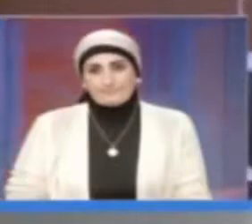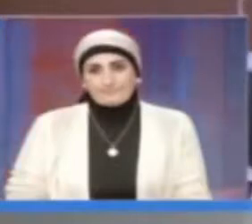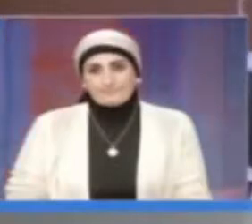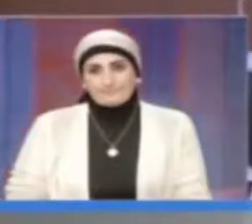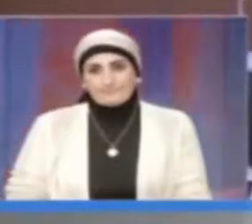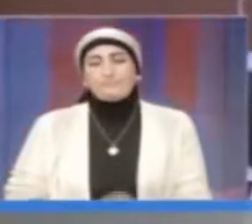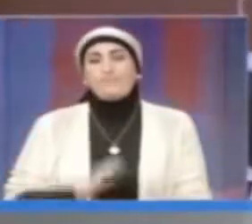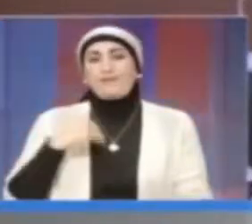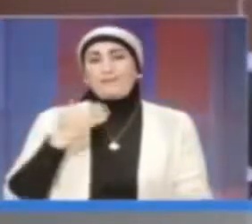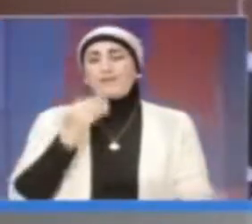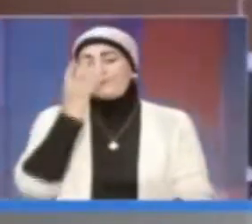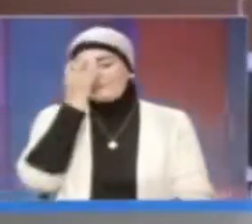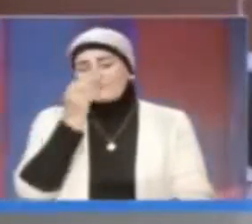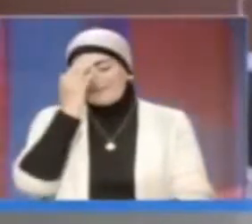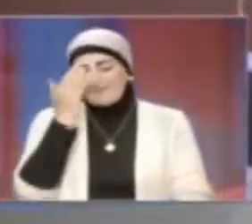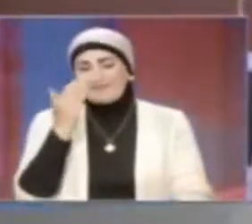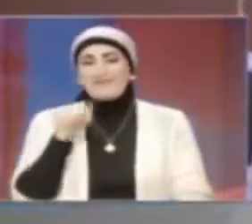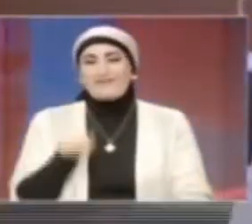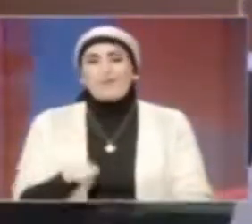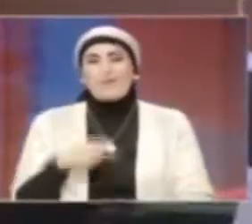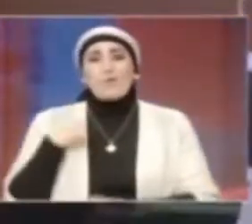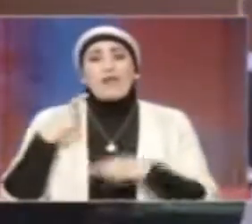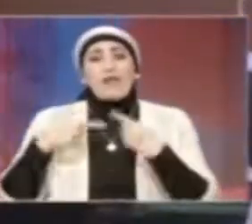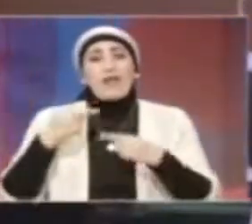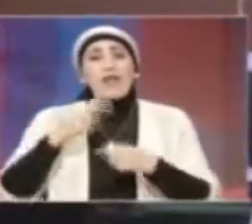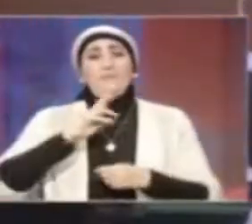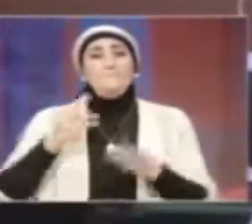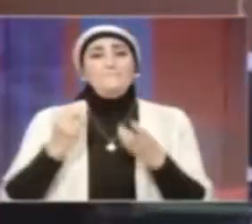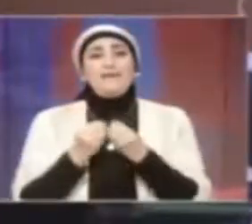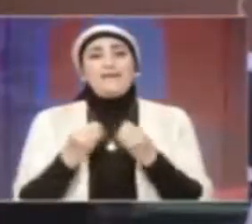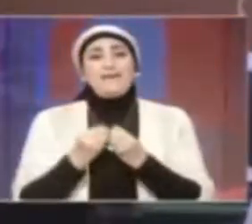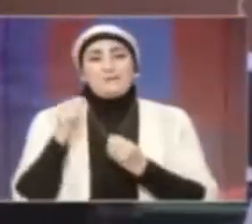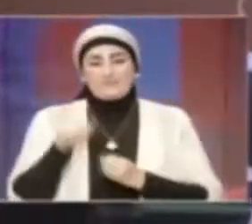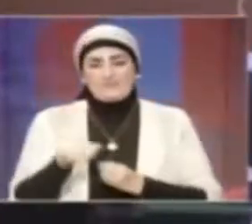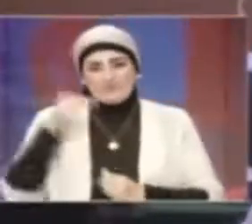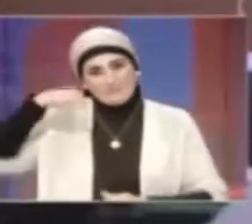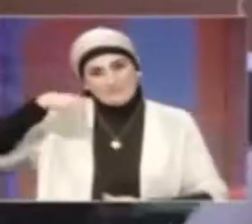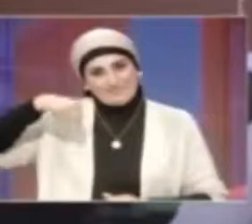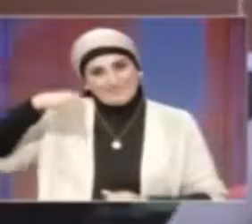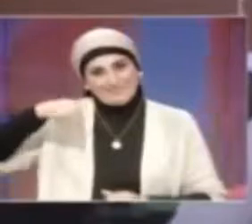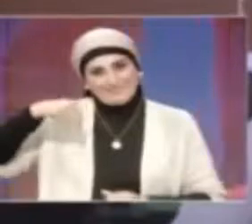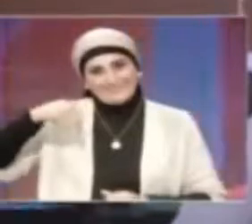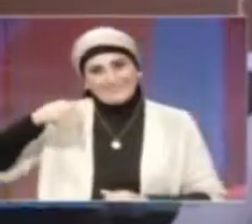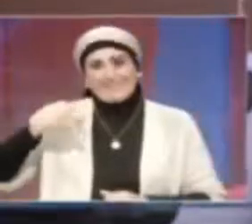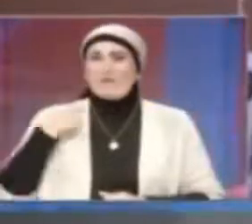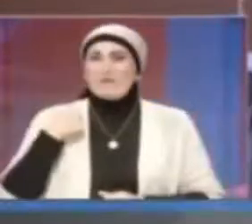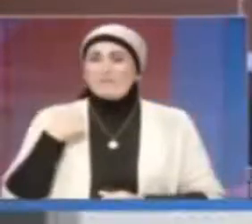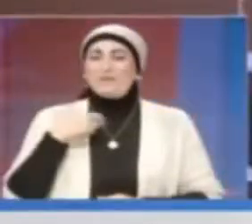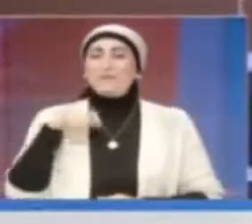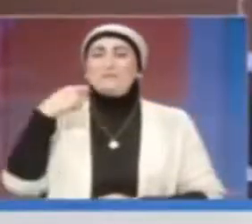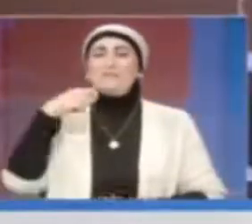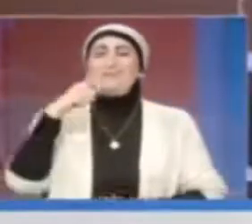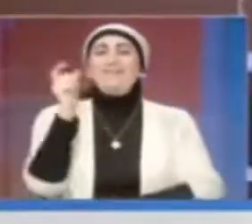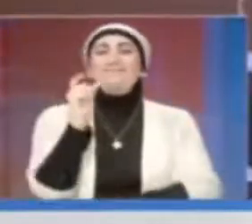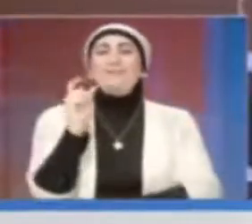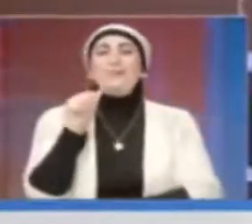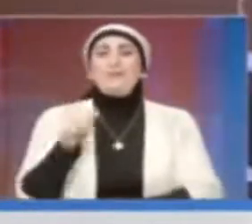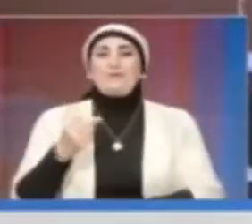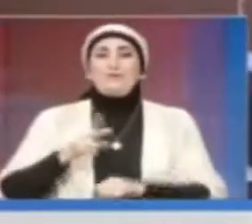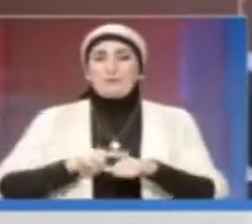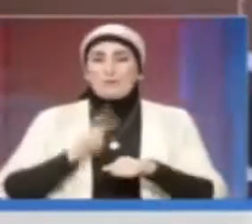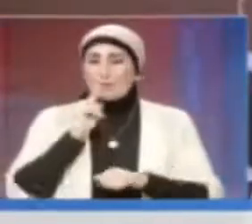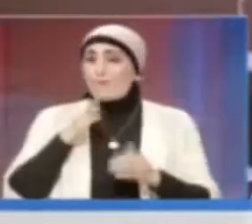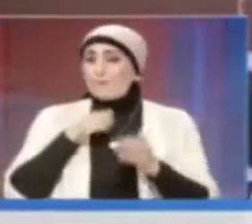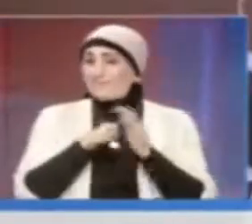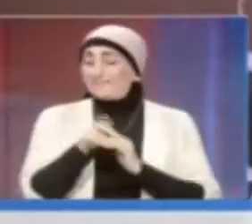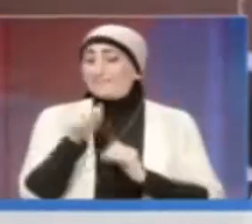بعد مساء الخير عمرو، بالفعل متابعونا معكم من هنا من ديوان عام وزارة الأوقاف ومن